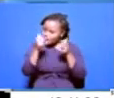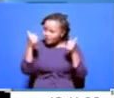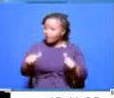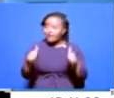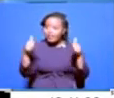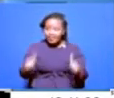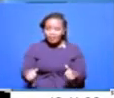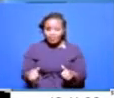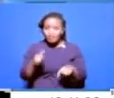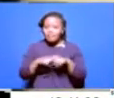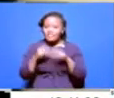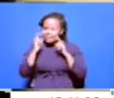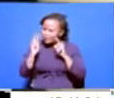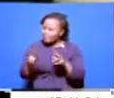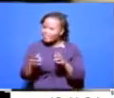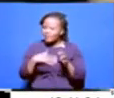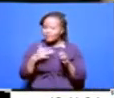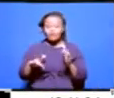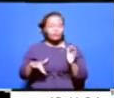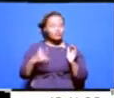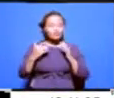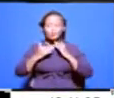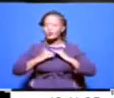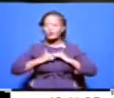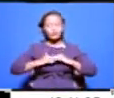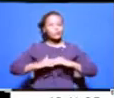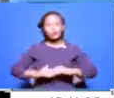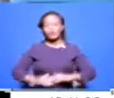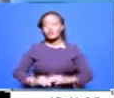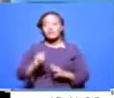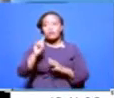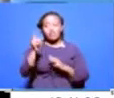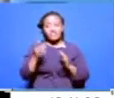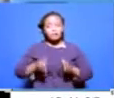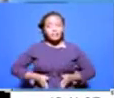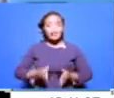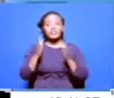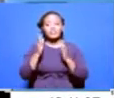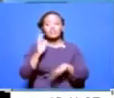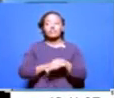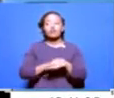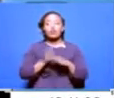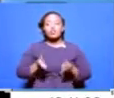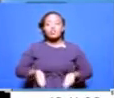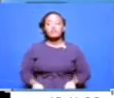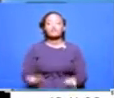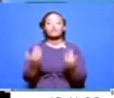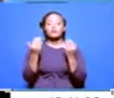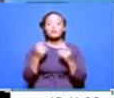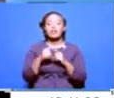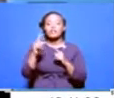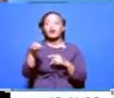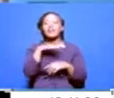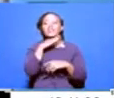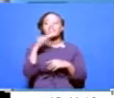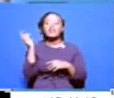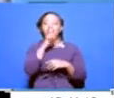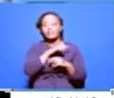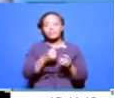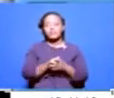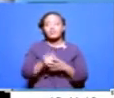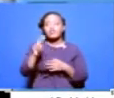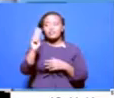nikaamini. Nikasikia raha sana. Mimba ya kwanza ilikuwa twins lakini kacho na mmoja. Alafu mimba pili kwa